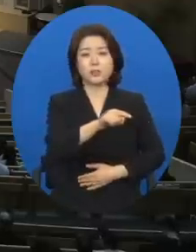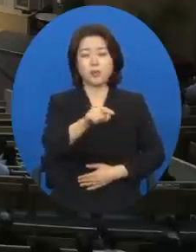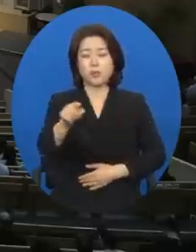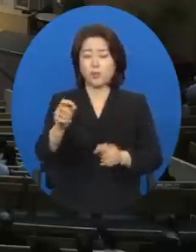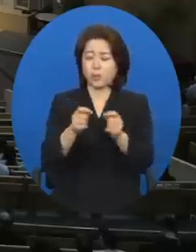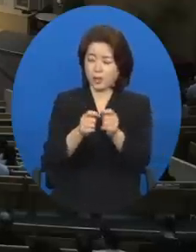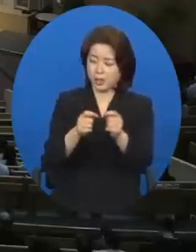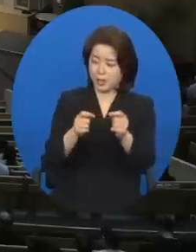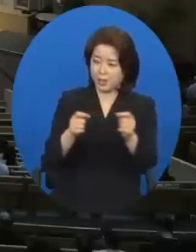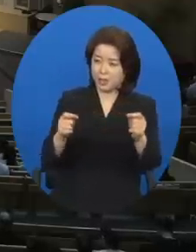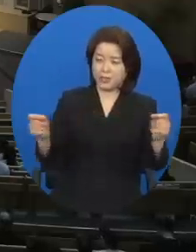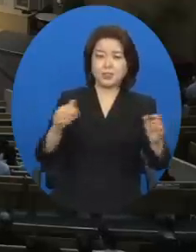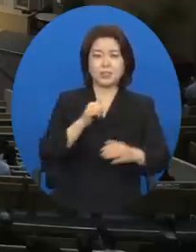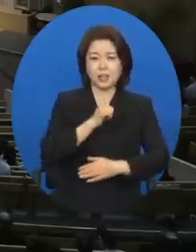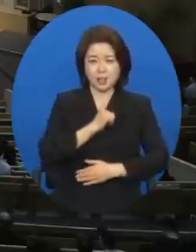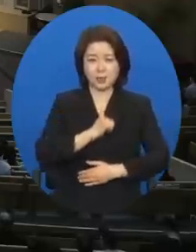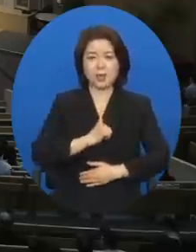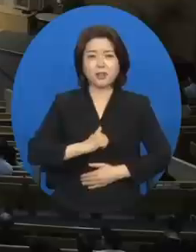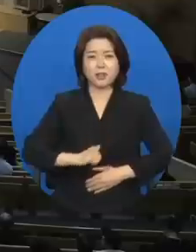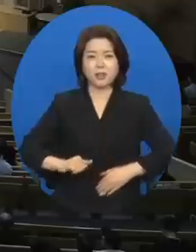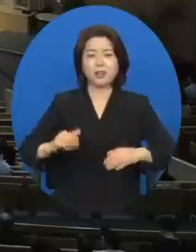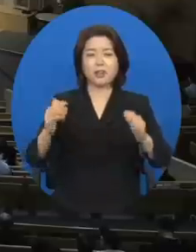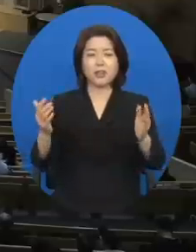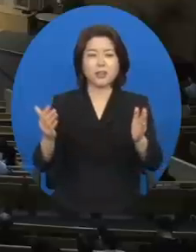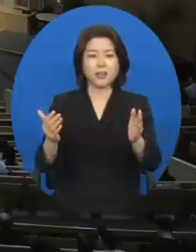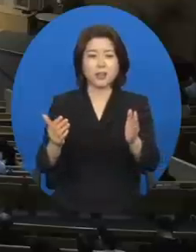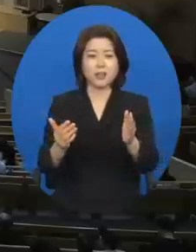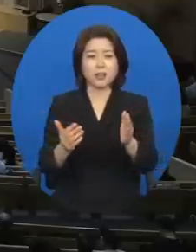저들 오래 잡아내.